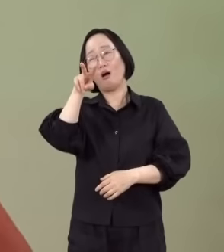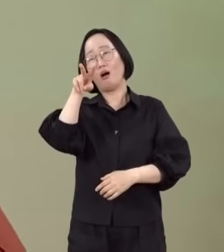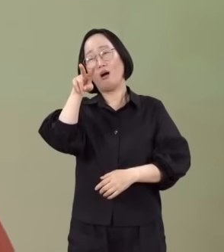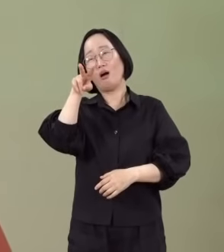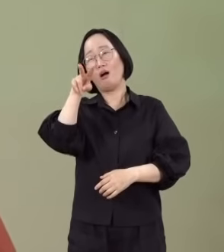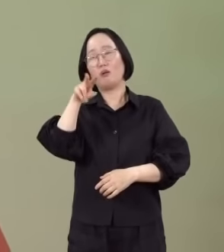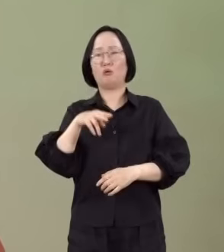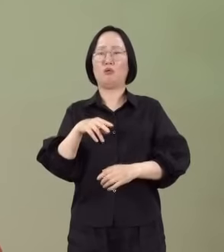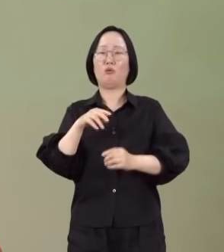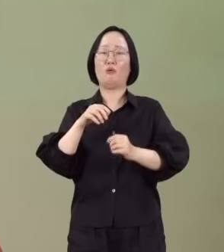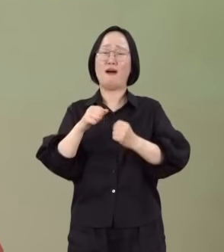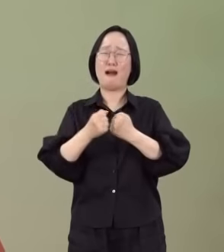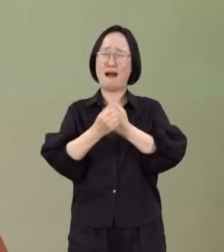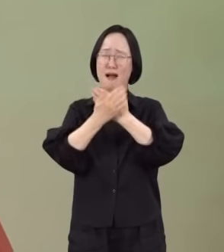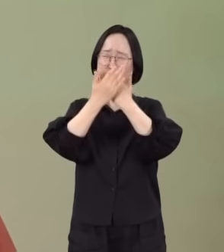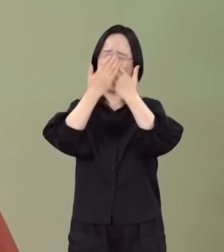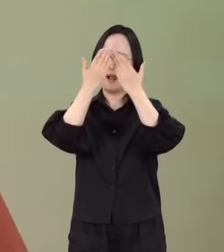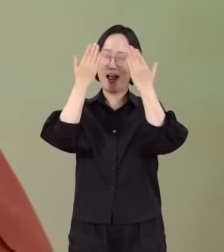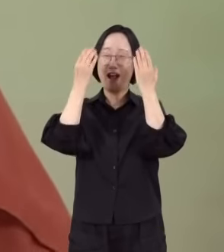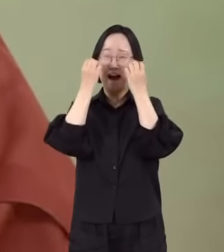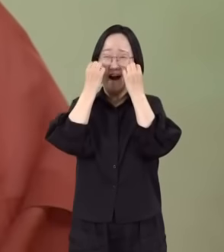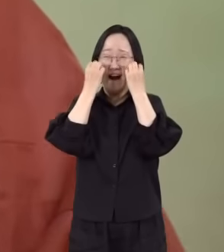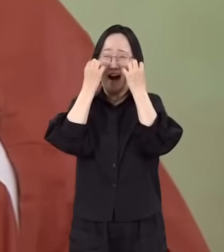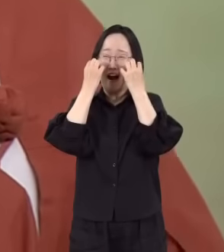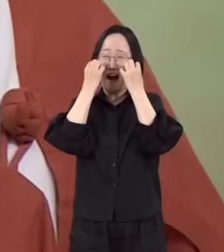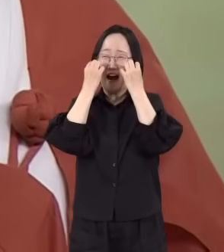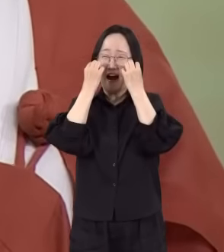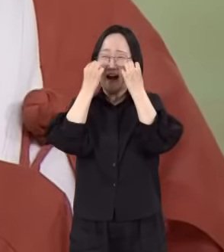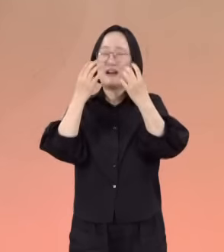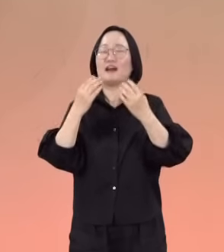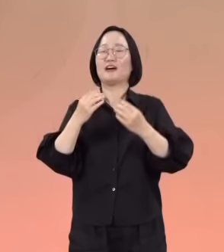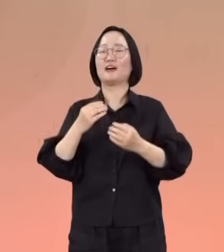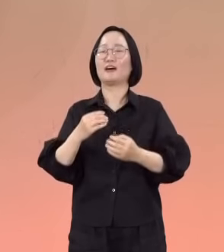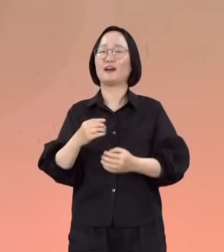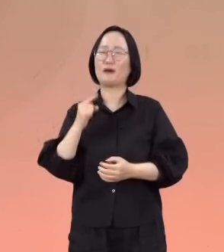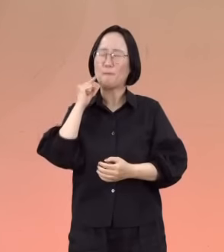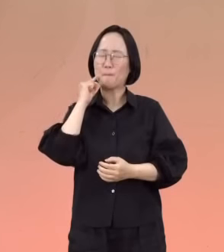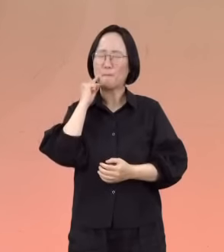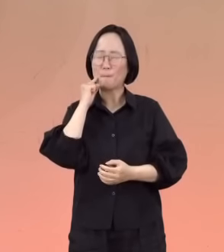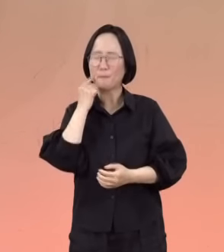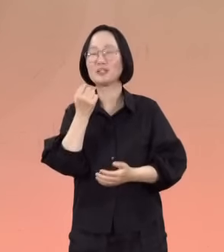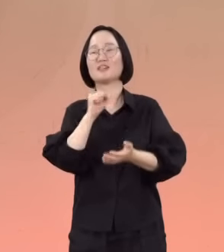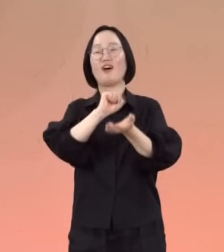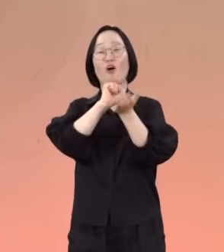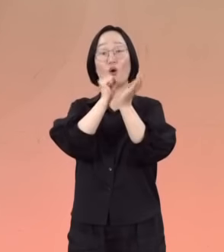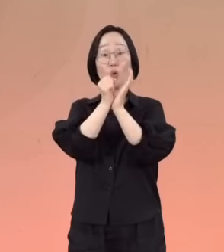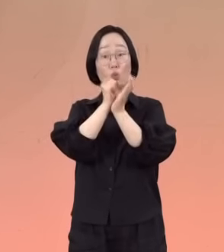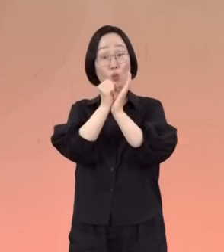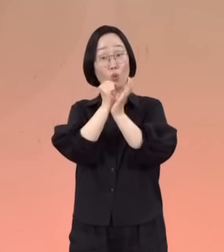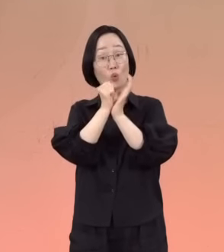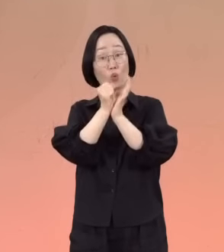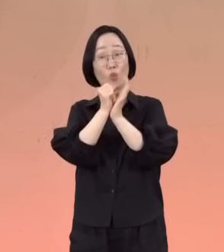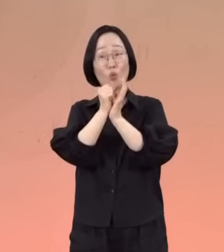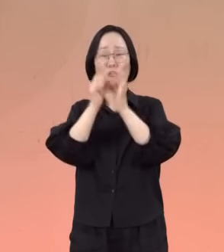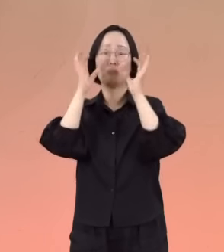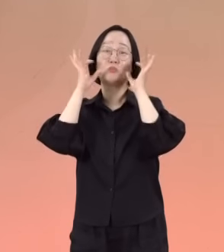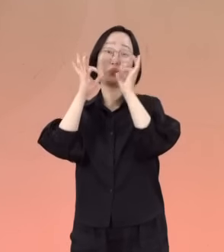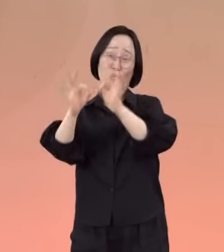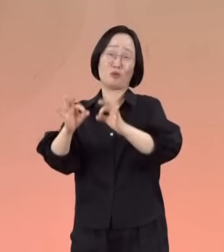연꽃이 딱 피어 있더래요 아주 아름답고 환한 연꽃이